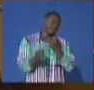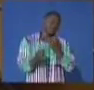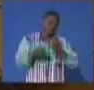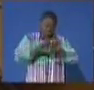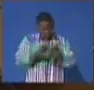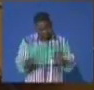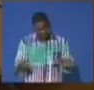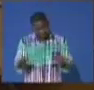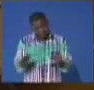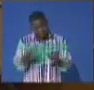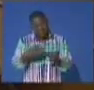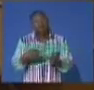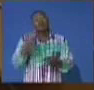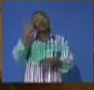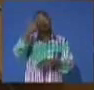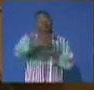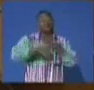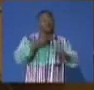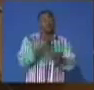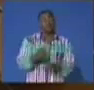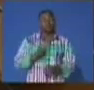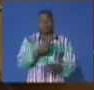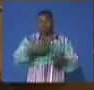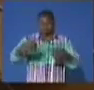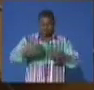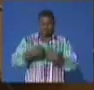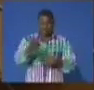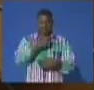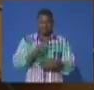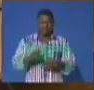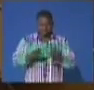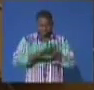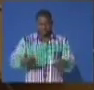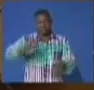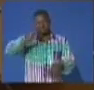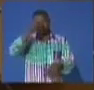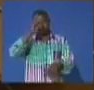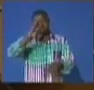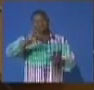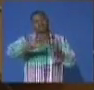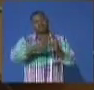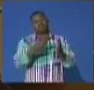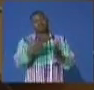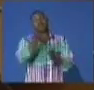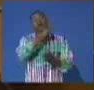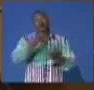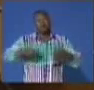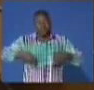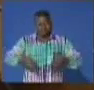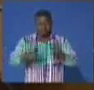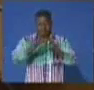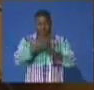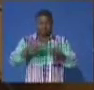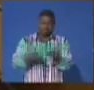inaugurées. Et en 3 ans, nous avons inauguré 16 fois des routes et